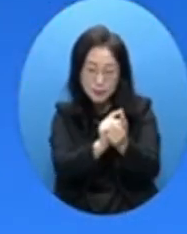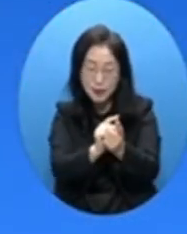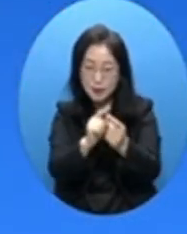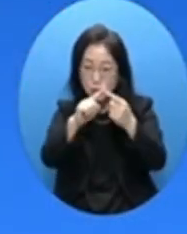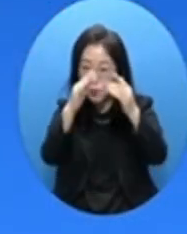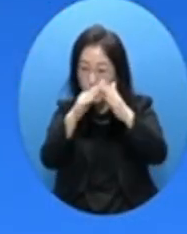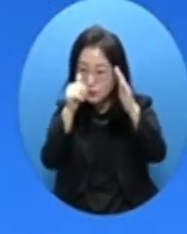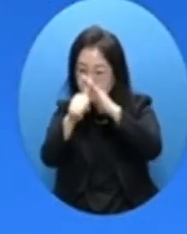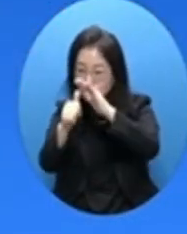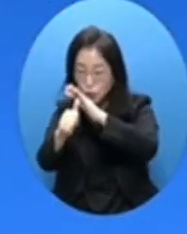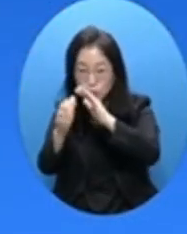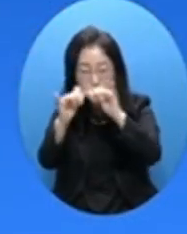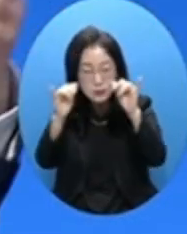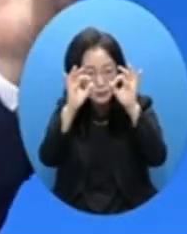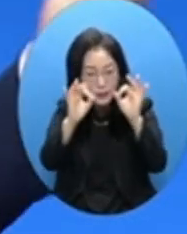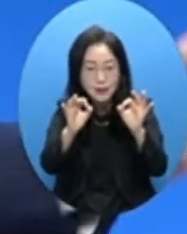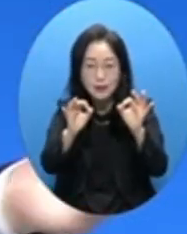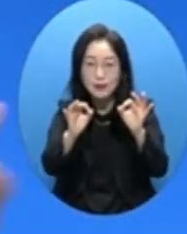지도자들이 지금은